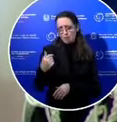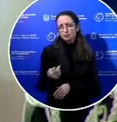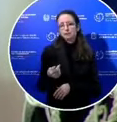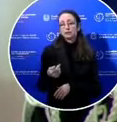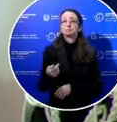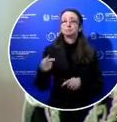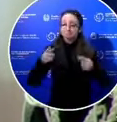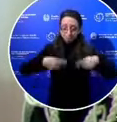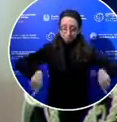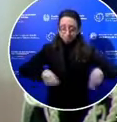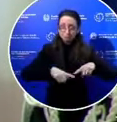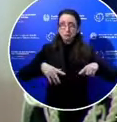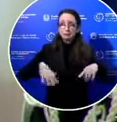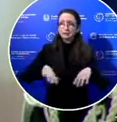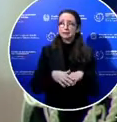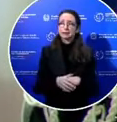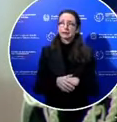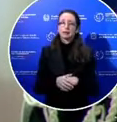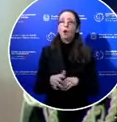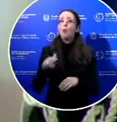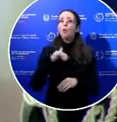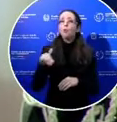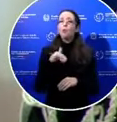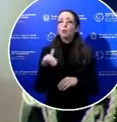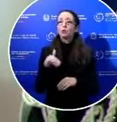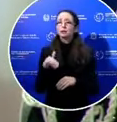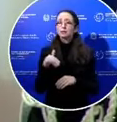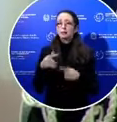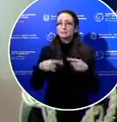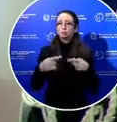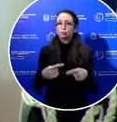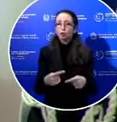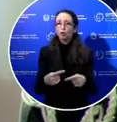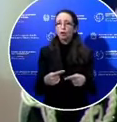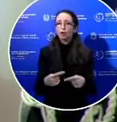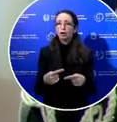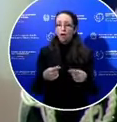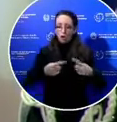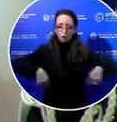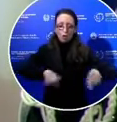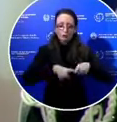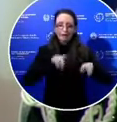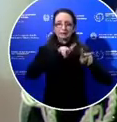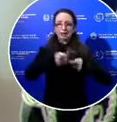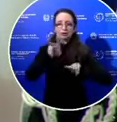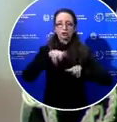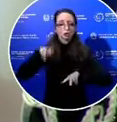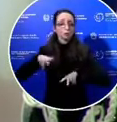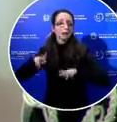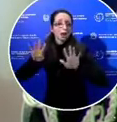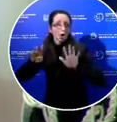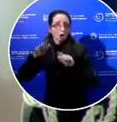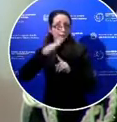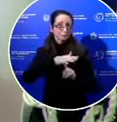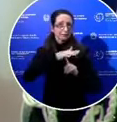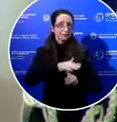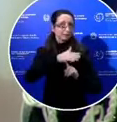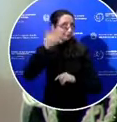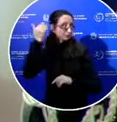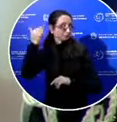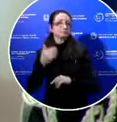dall'ultima edizione della conferenza nazionale sulle dipendenze che si è tenuta nel 2009 a